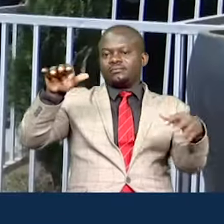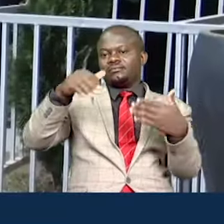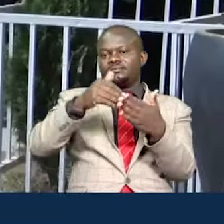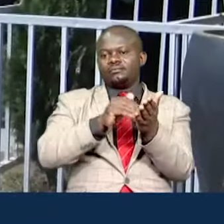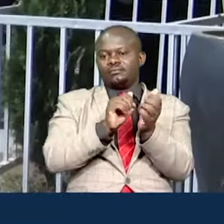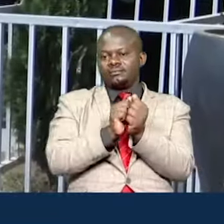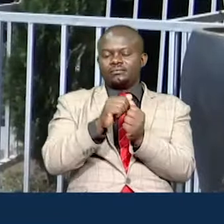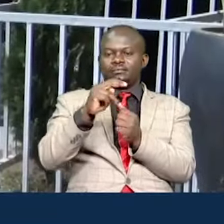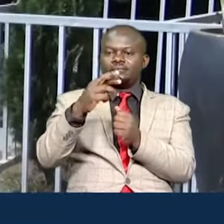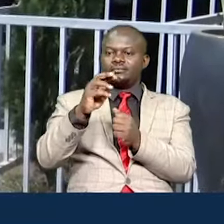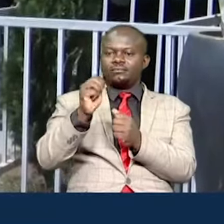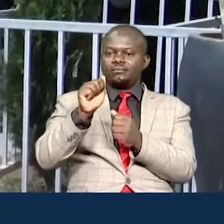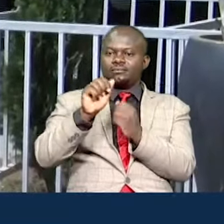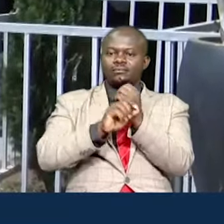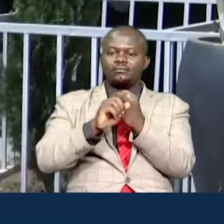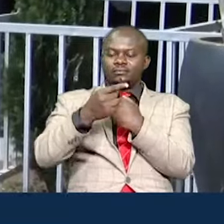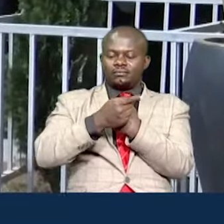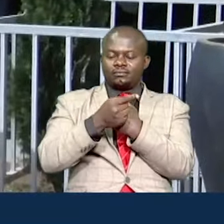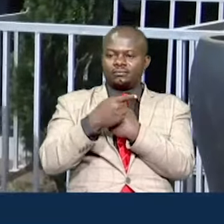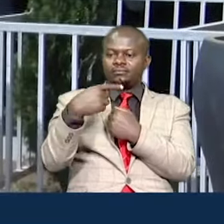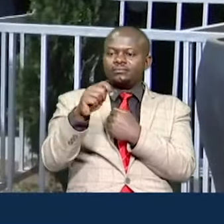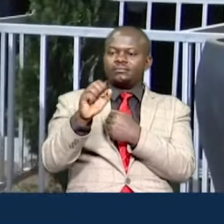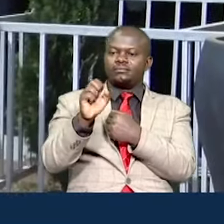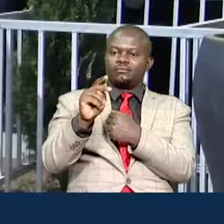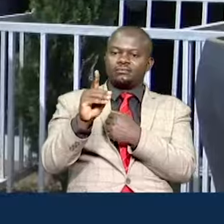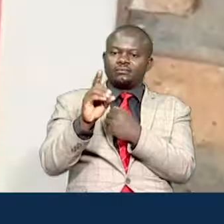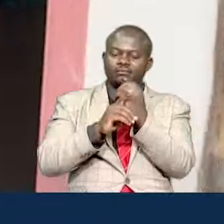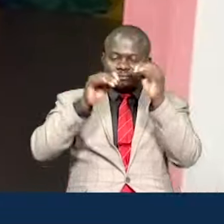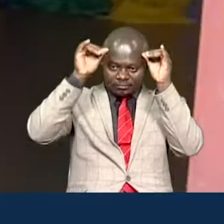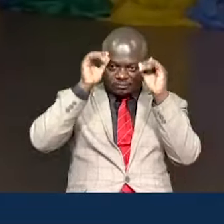harimo ibyangarama muri Gatsibo n'ibya Gatunda byo mu karere ka Nyagatare